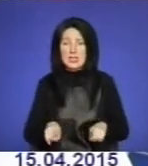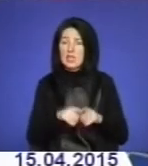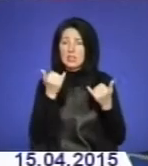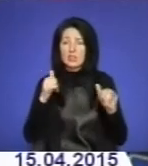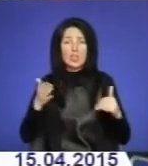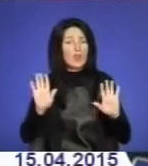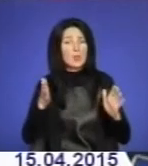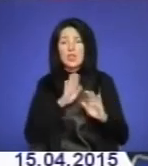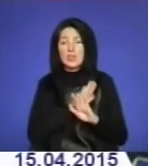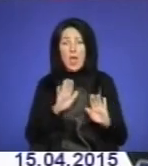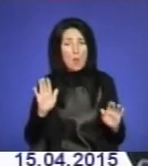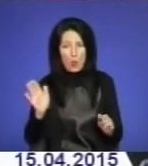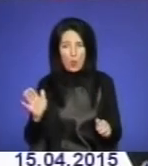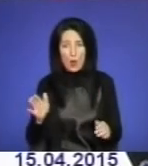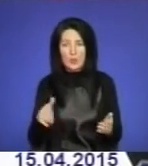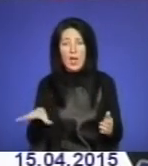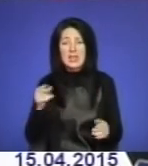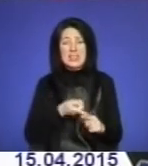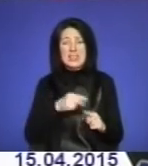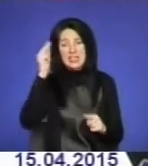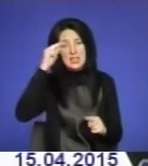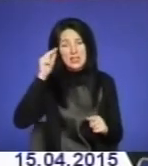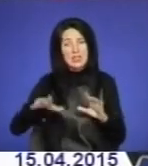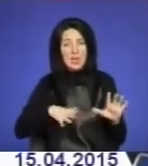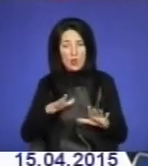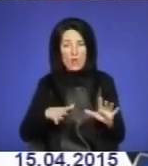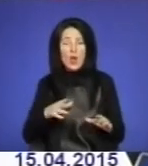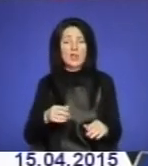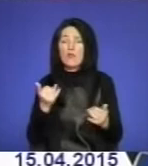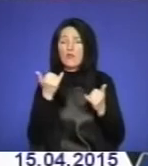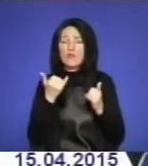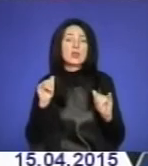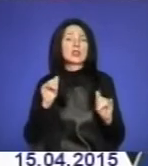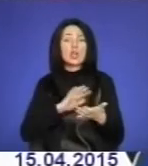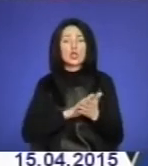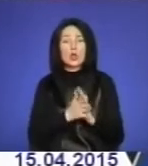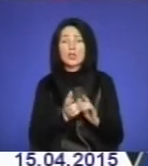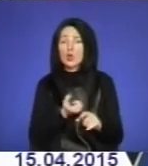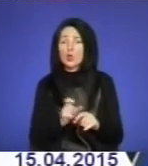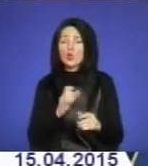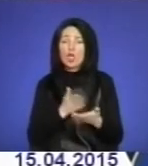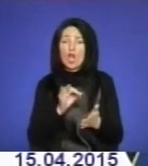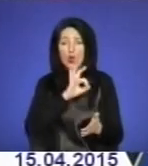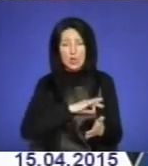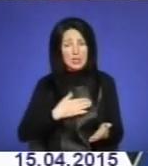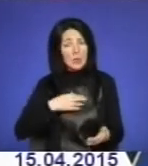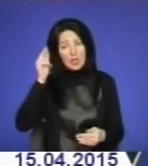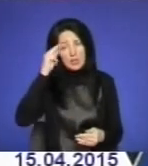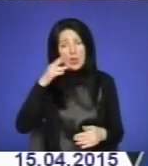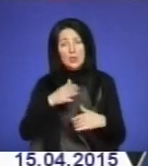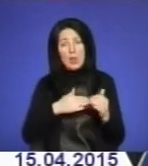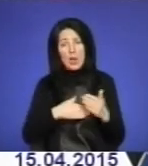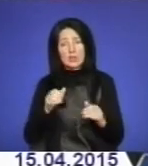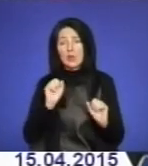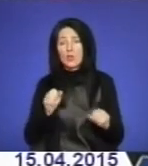оці, скажімо так, тренування екстрених ситуацій дуже є корисні, так як ми навчаємося на практиці і ми можемо в